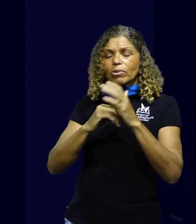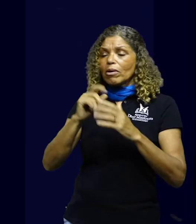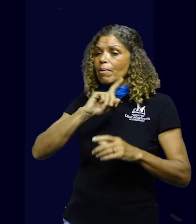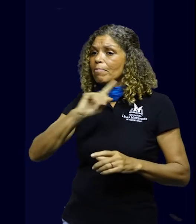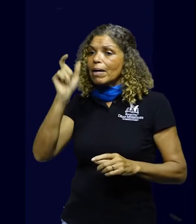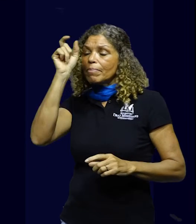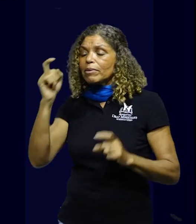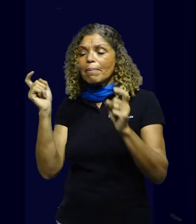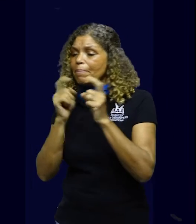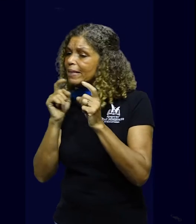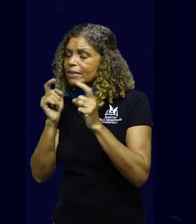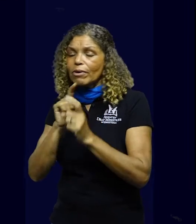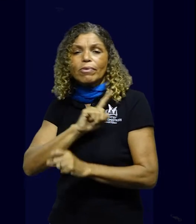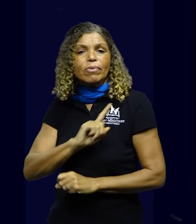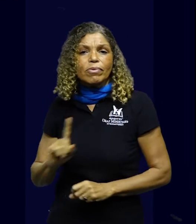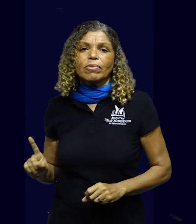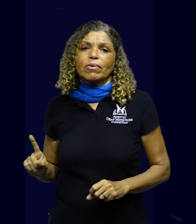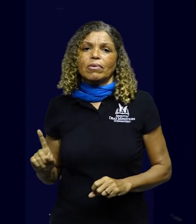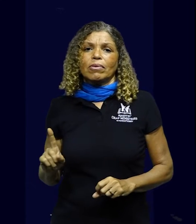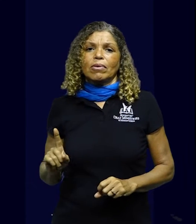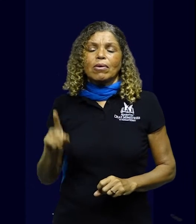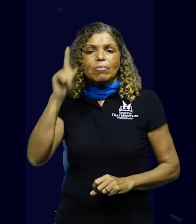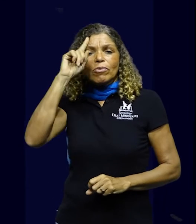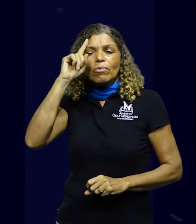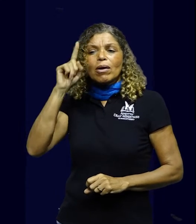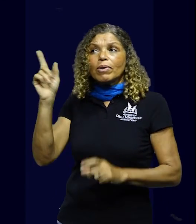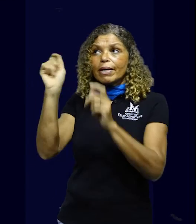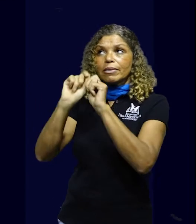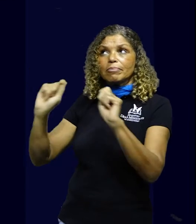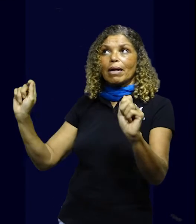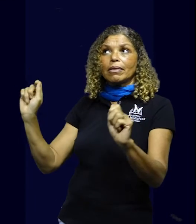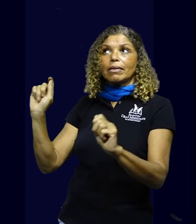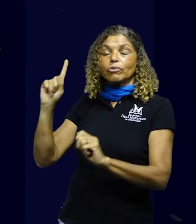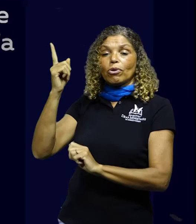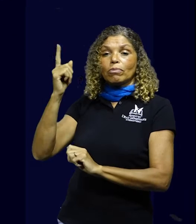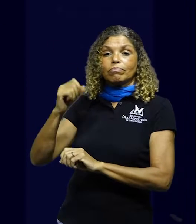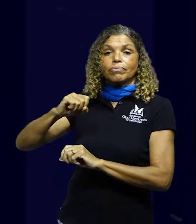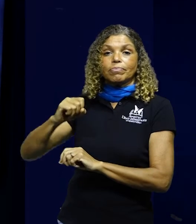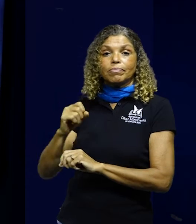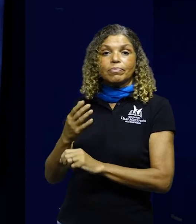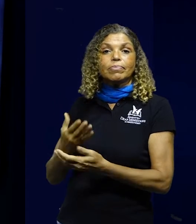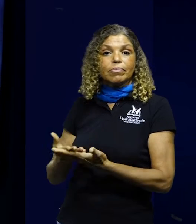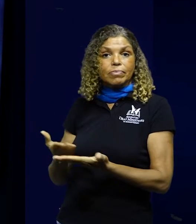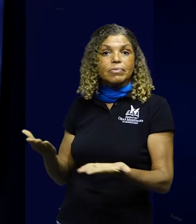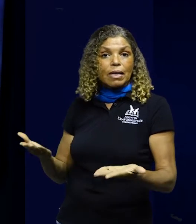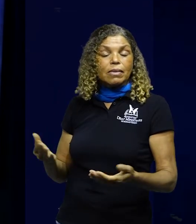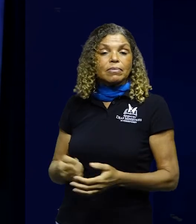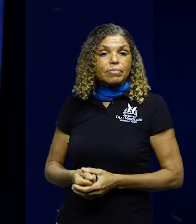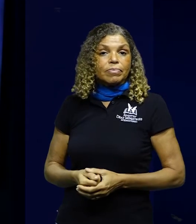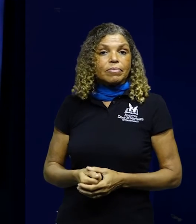pas plus que l'ombre, parce qu'il n'a pas de la crainte devant Dieu. » Mes chers amis,